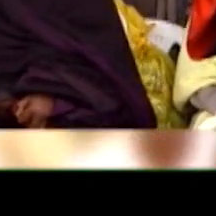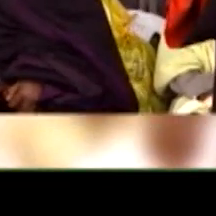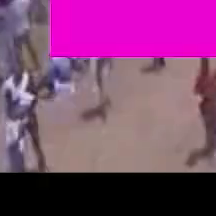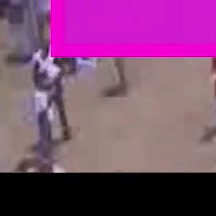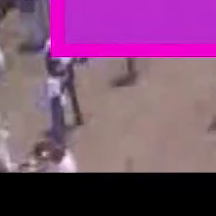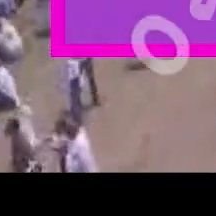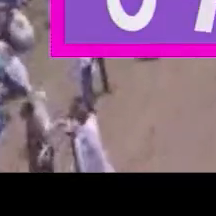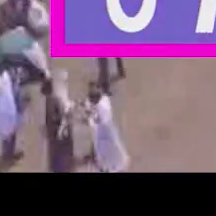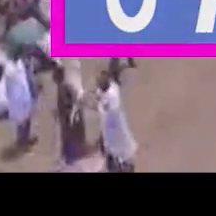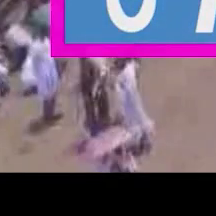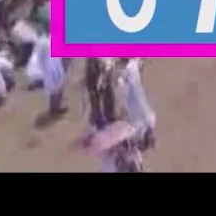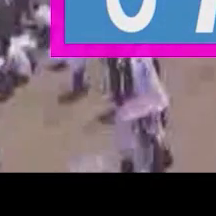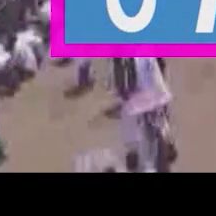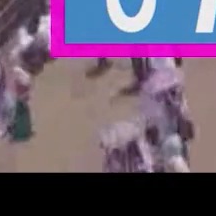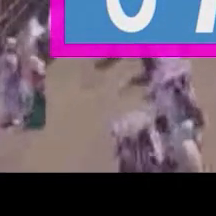ለተጨማሪ መረጃ